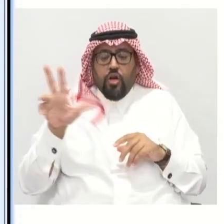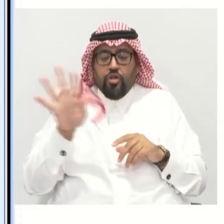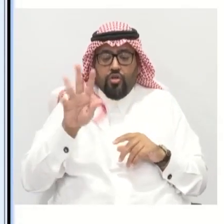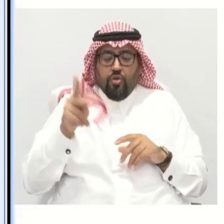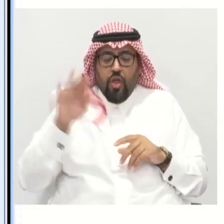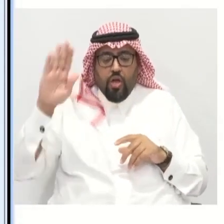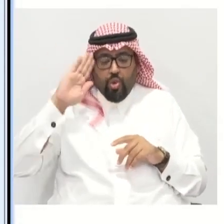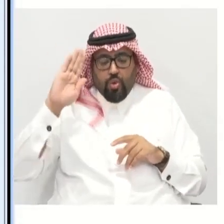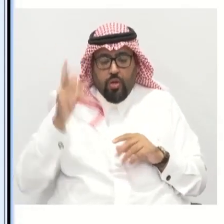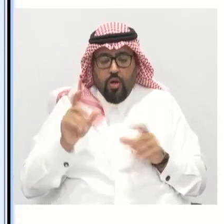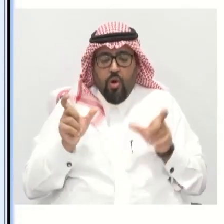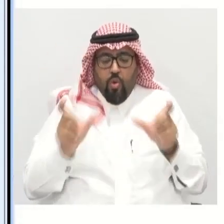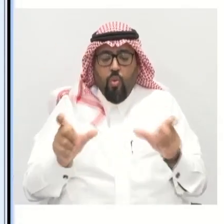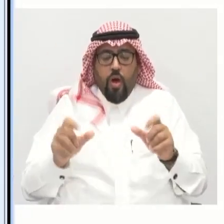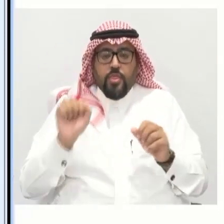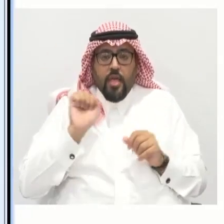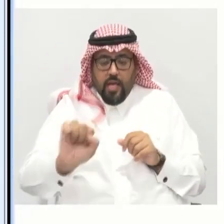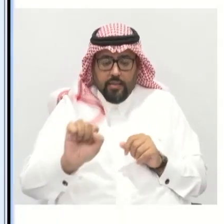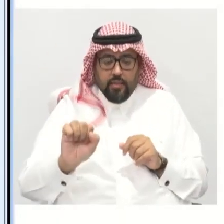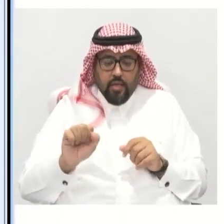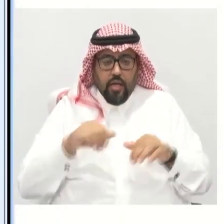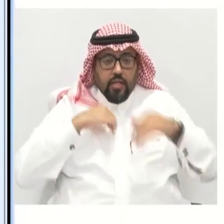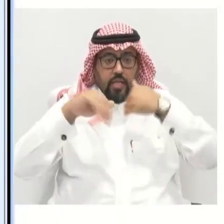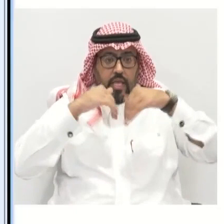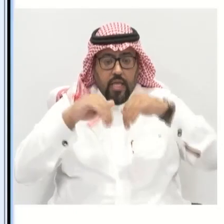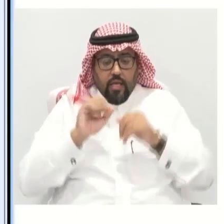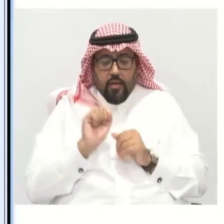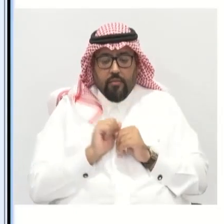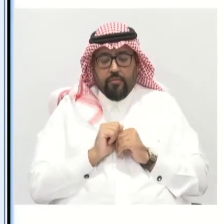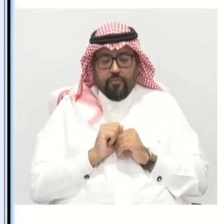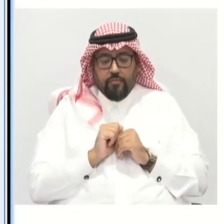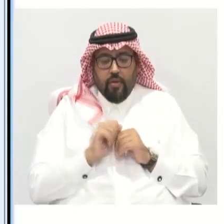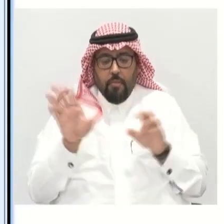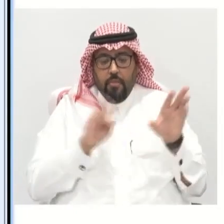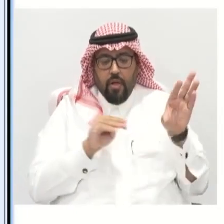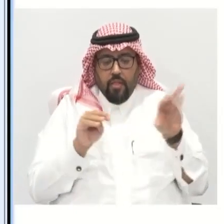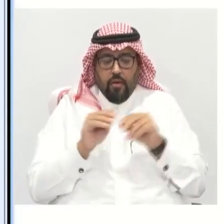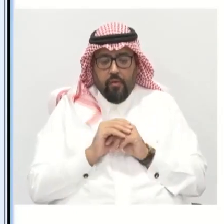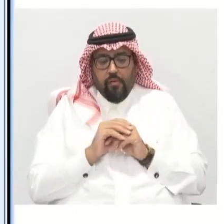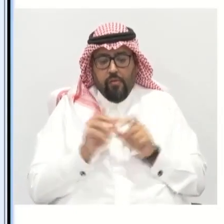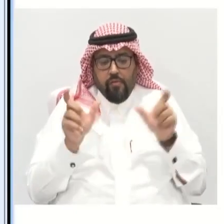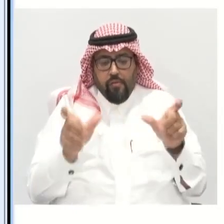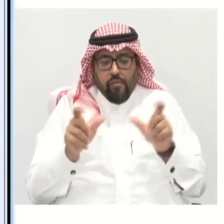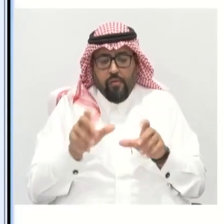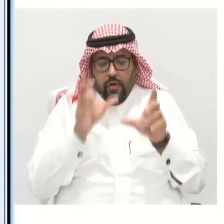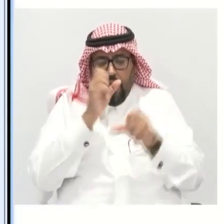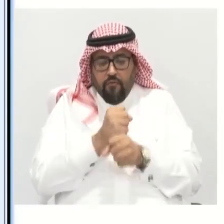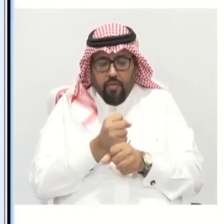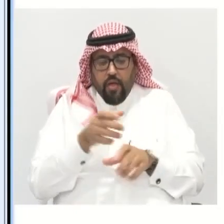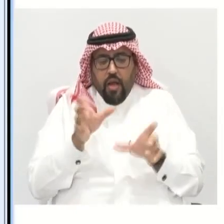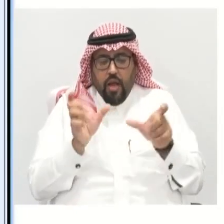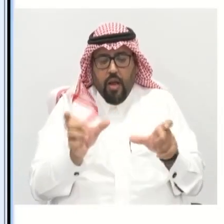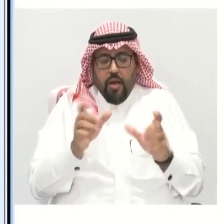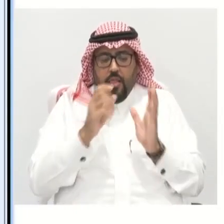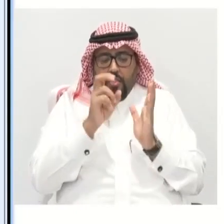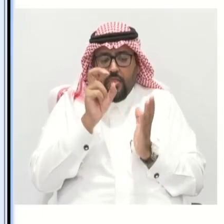القوات الخاصه لامن الطرق هنا بعض المهام تتولى المحافظه على الامن